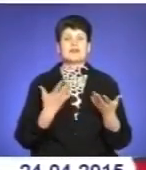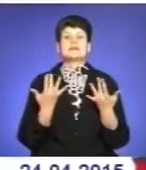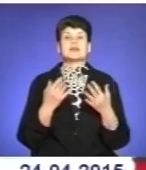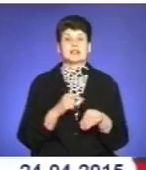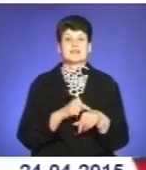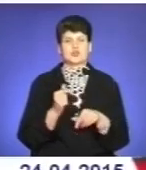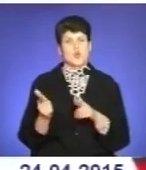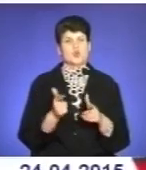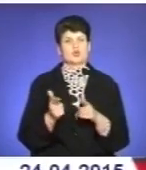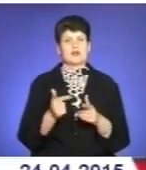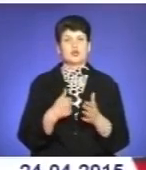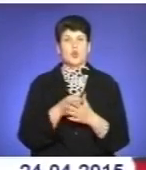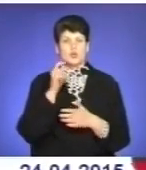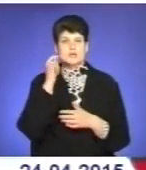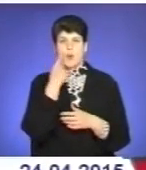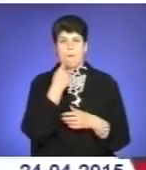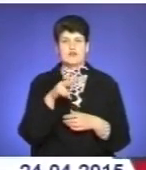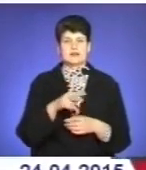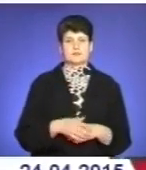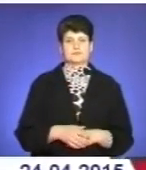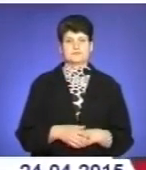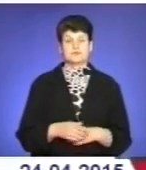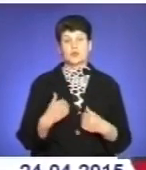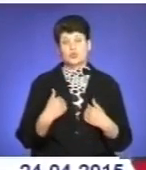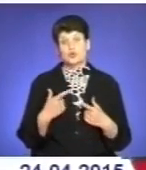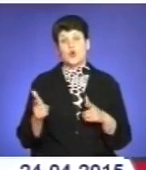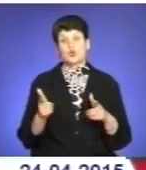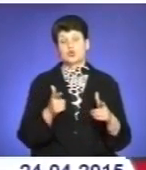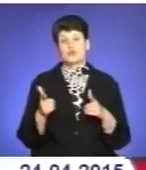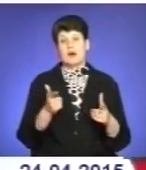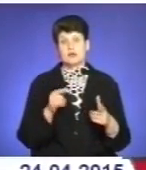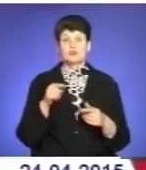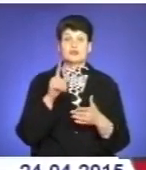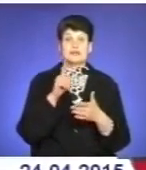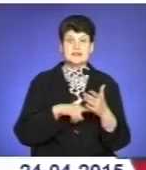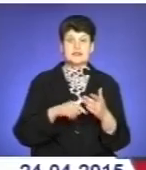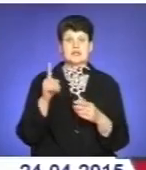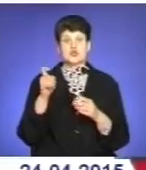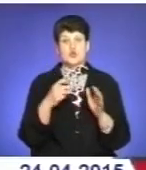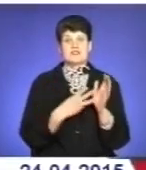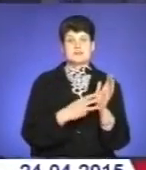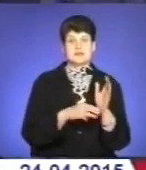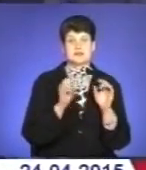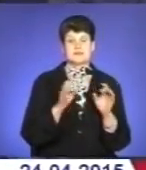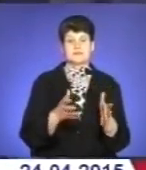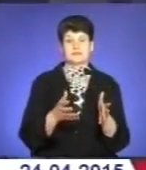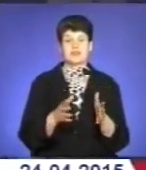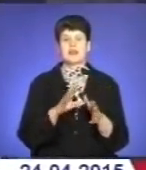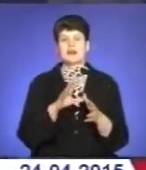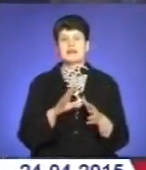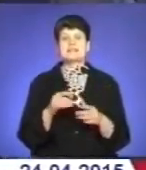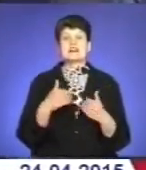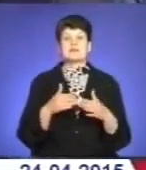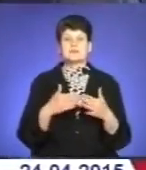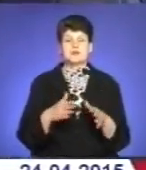відчуваєте готовність до української мови літератури? Ну, готувалися того, надіюся, на 180 здамо всі. За випускників